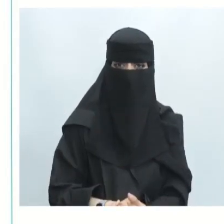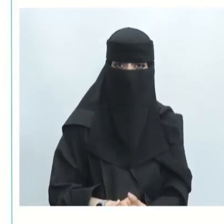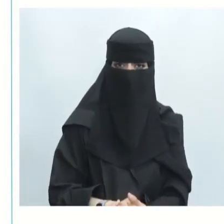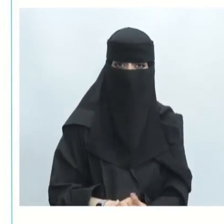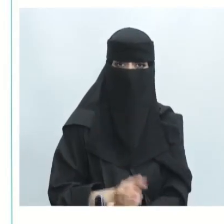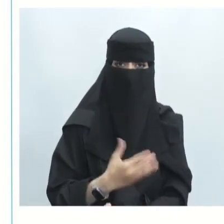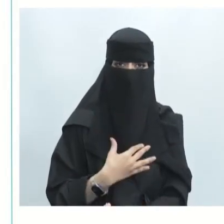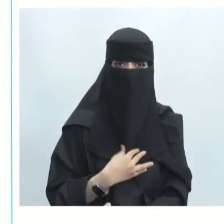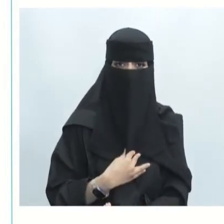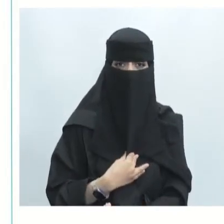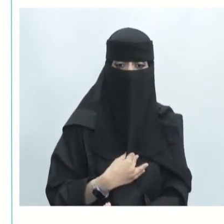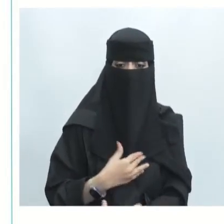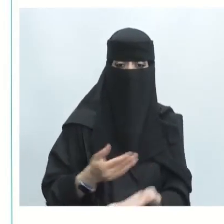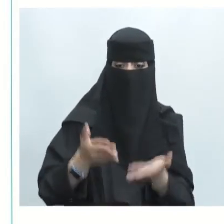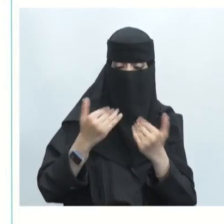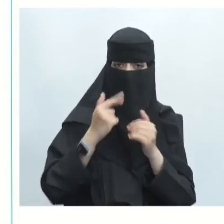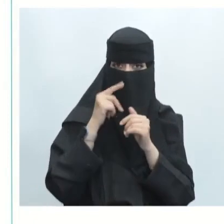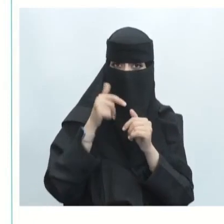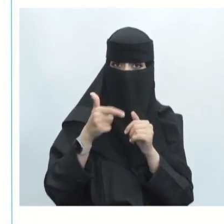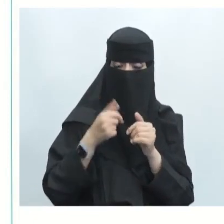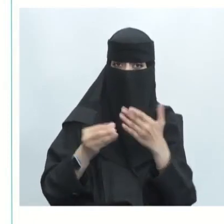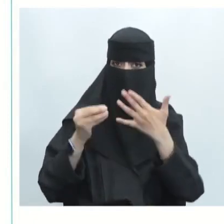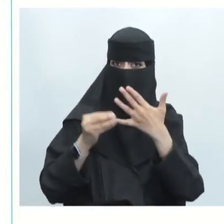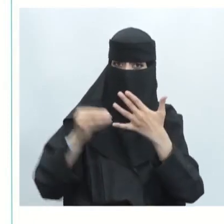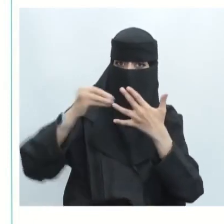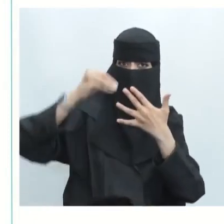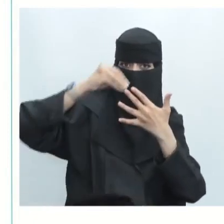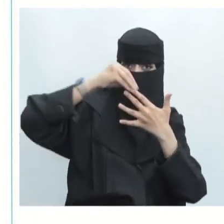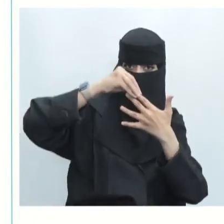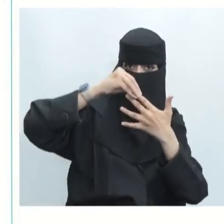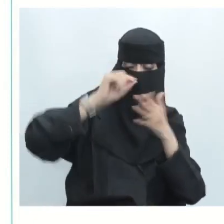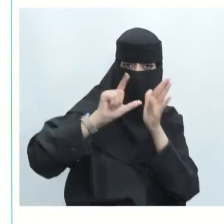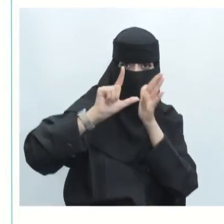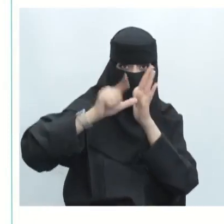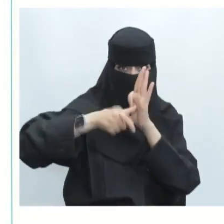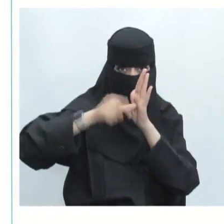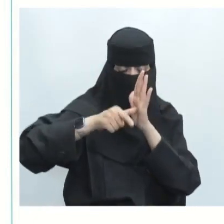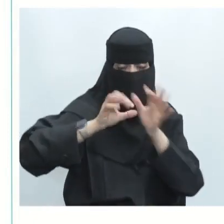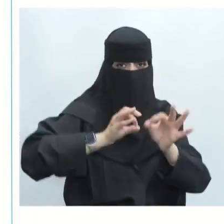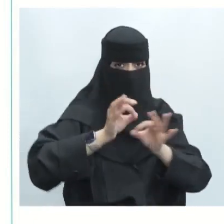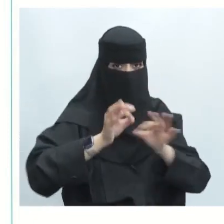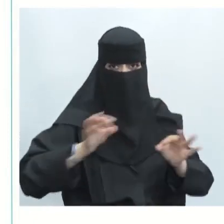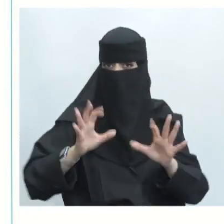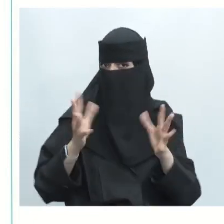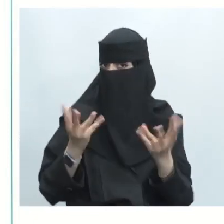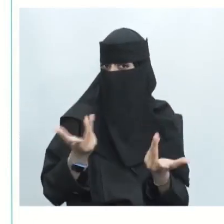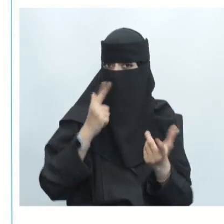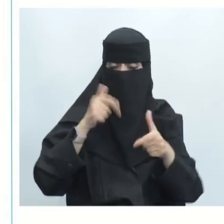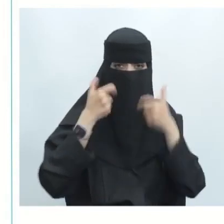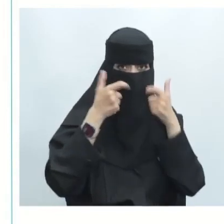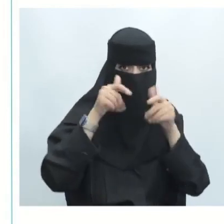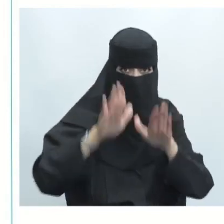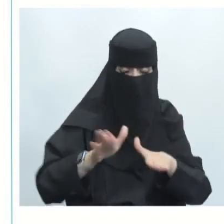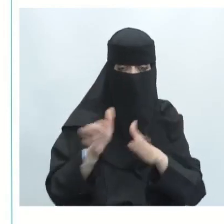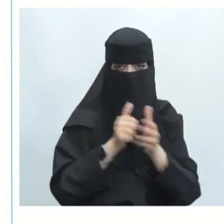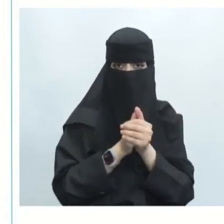المنظمه ناتي الى خطوات التخطيط الاستراتيجي نحن تحدثنا عن ماذا نقصد بالتخطيط الاستراتيجي ما الذي يركز عليه الان ناتي